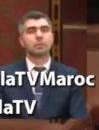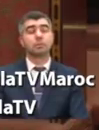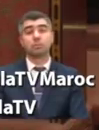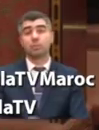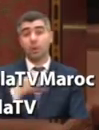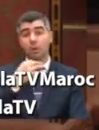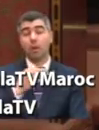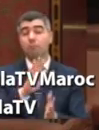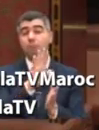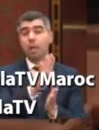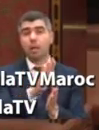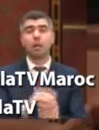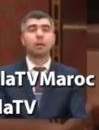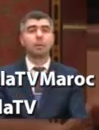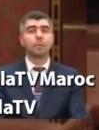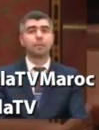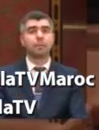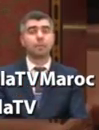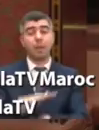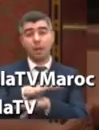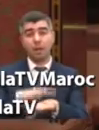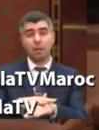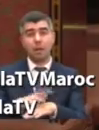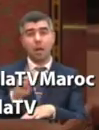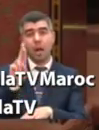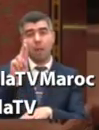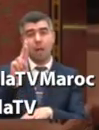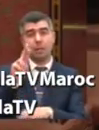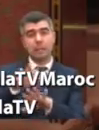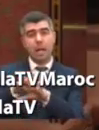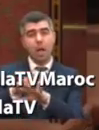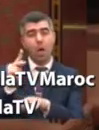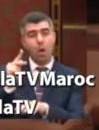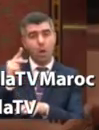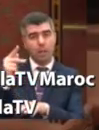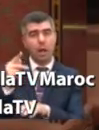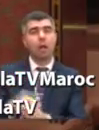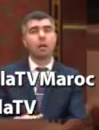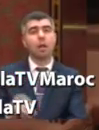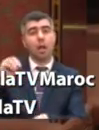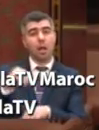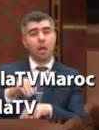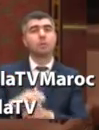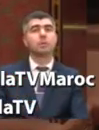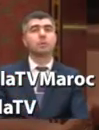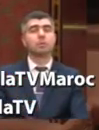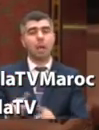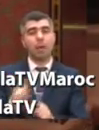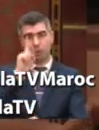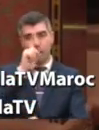بخصوص القطب ديال جهه الرباط سلا والقنيطره والحوز واللوكوس فهما في